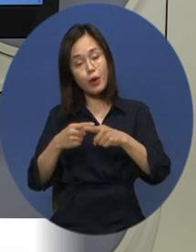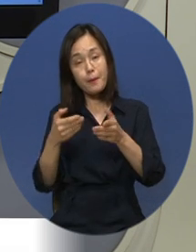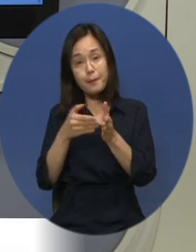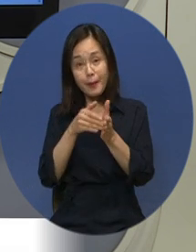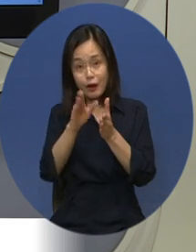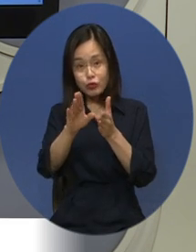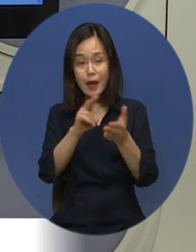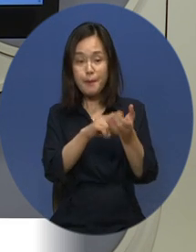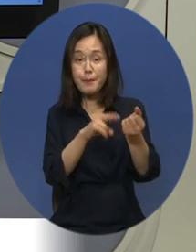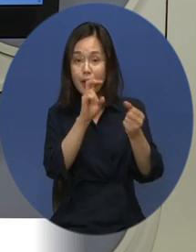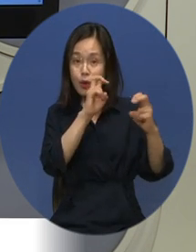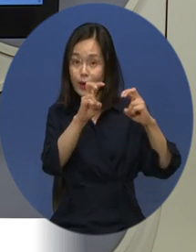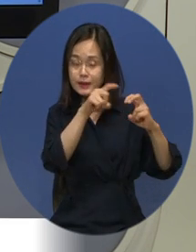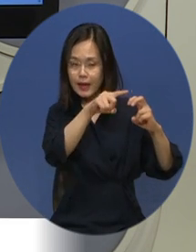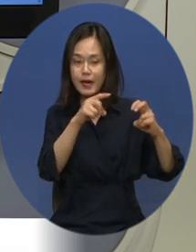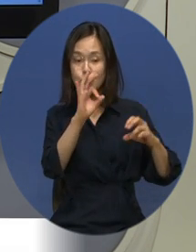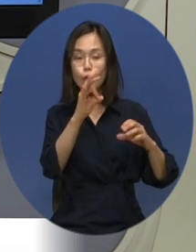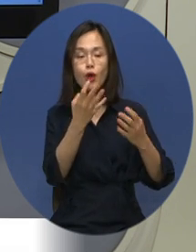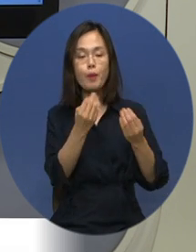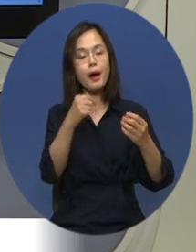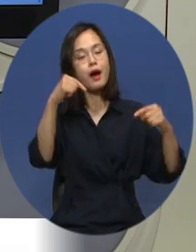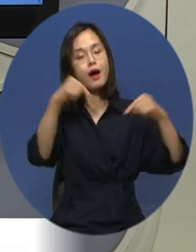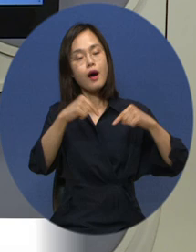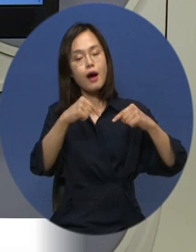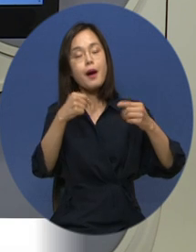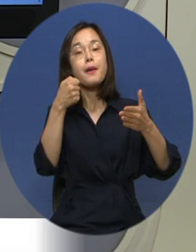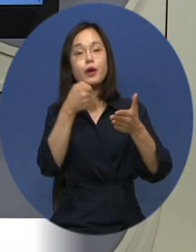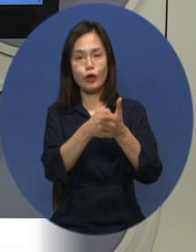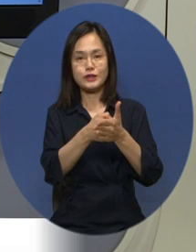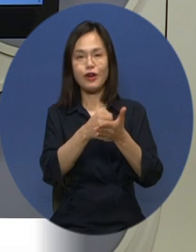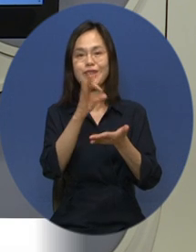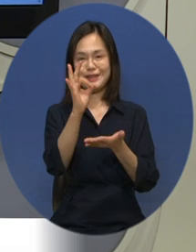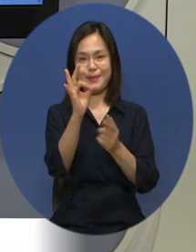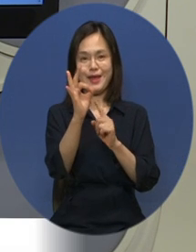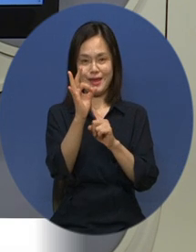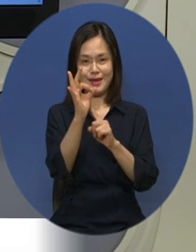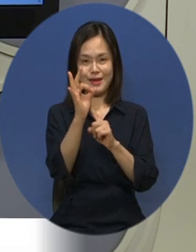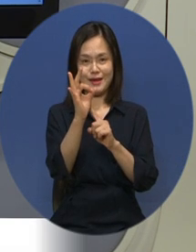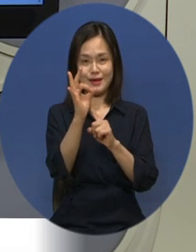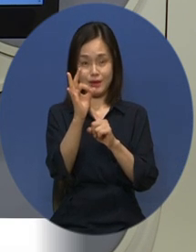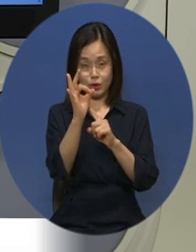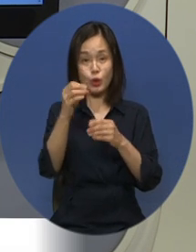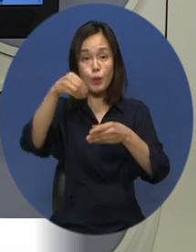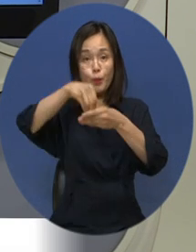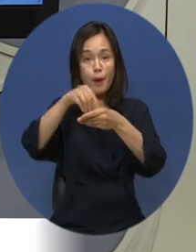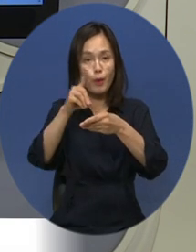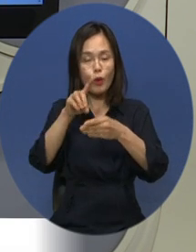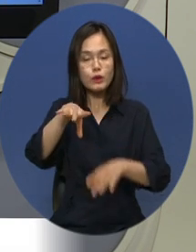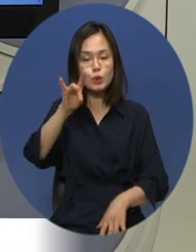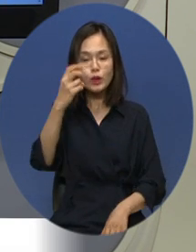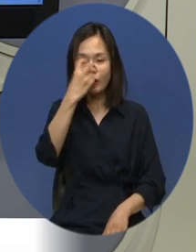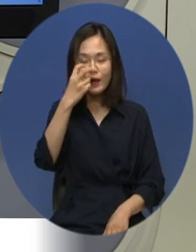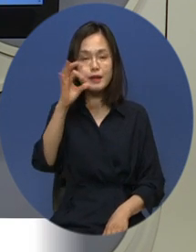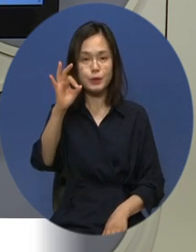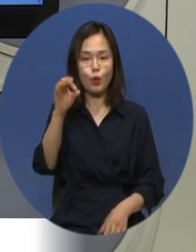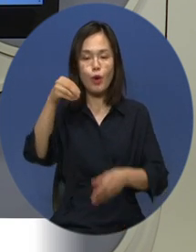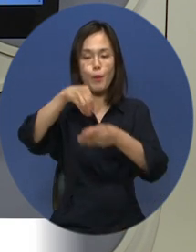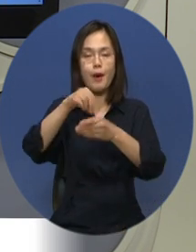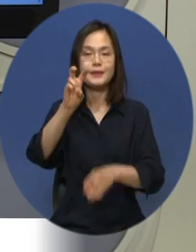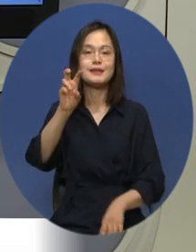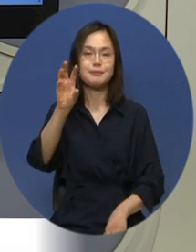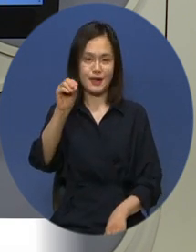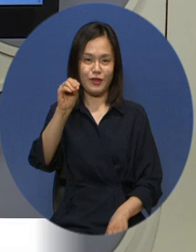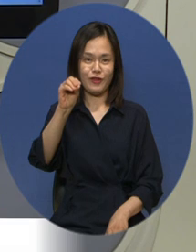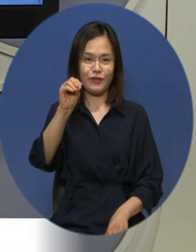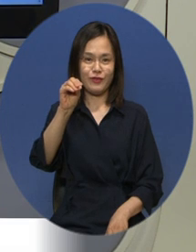가격 협상을 통해 결정된 가격으로 초기 적합 관리 비용이 10만원이 포함됐습니다 판매 업소는